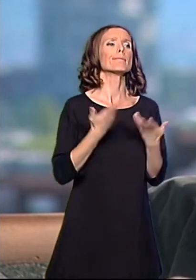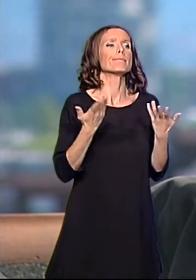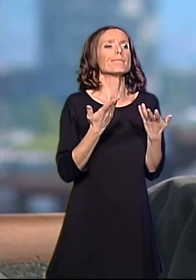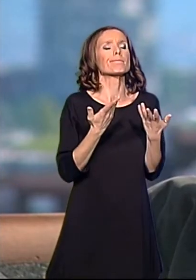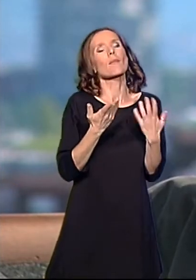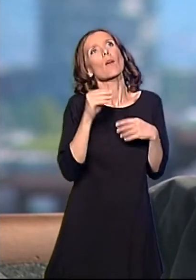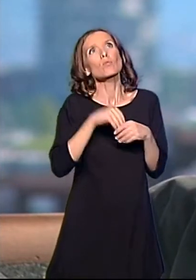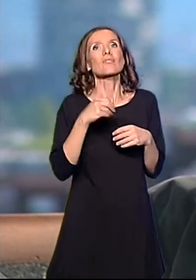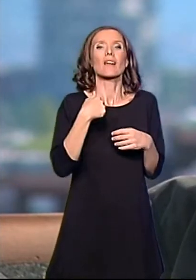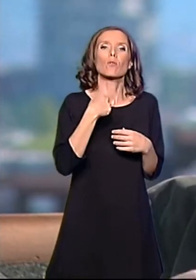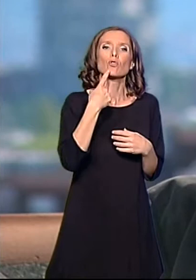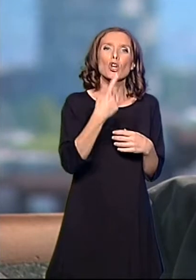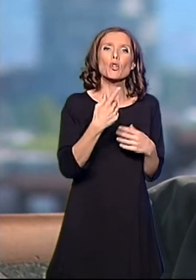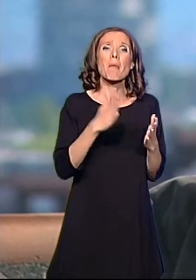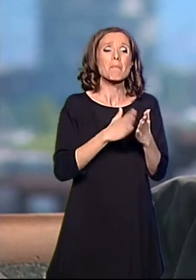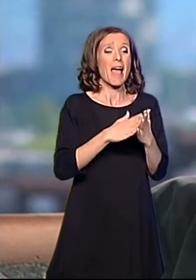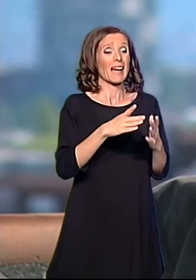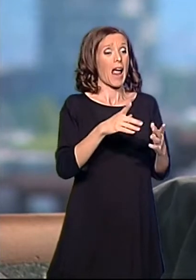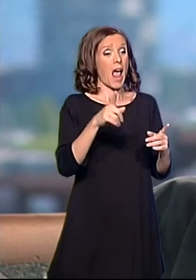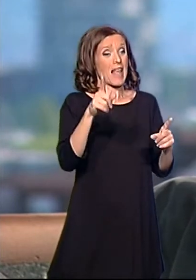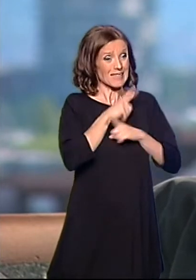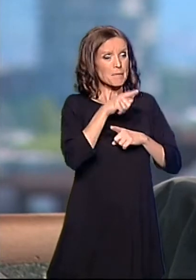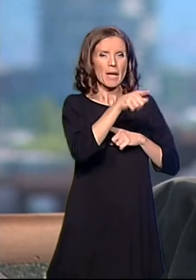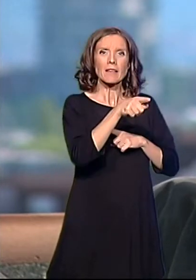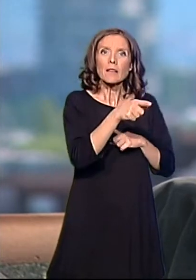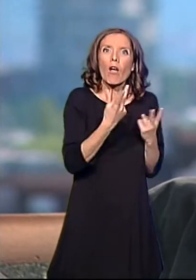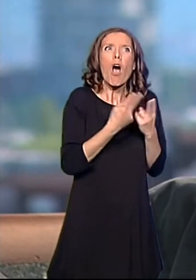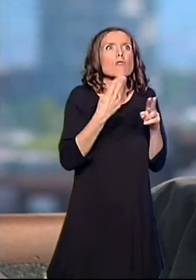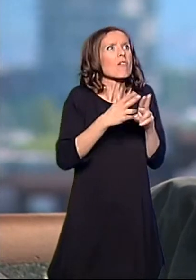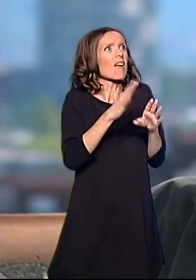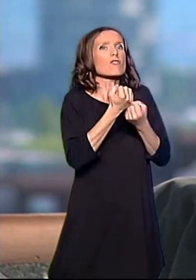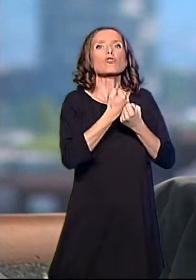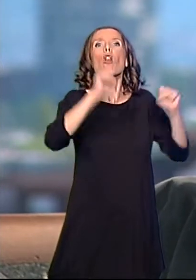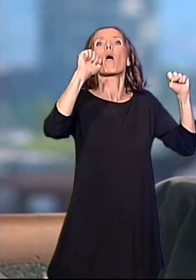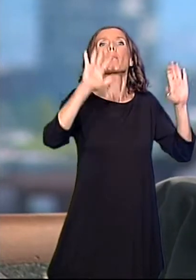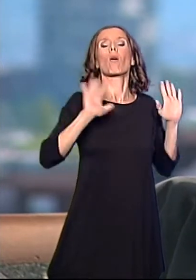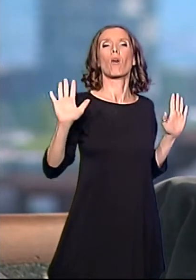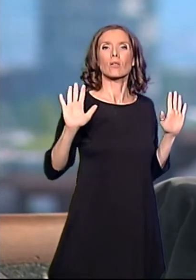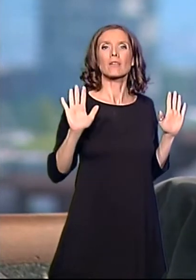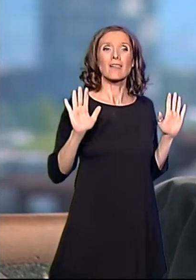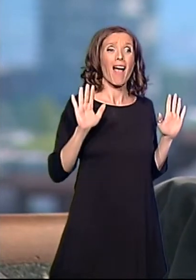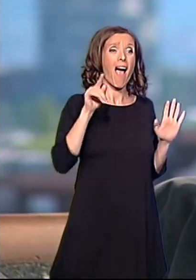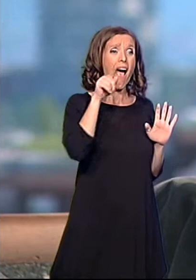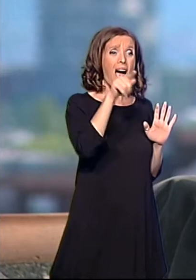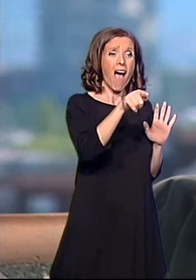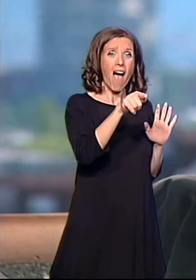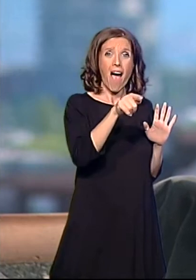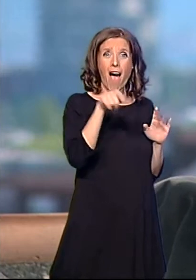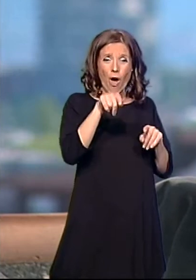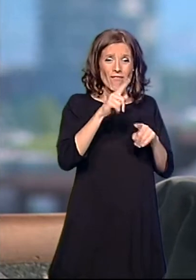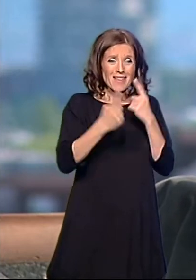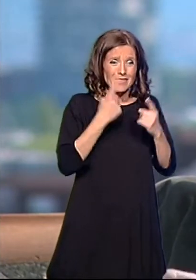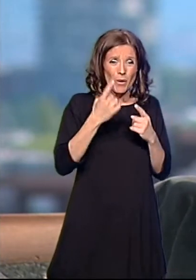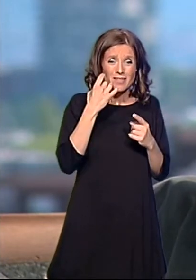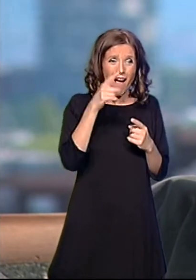odnosno, rekao bih da je smrt čak oslobađajuća u odnosu na situaciju u kojoj se osama, odnosno ta devojčica nalazi, a